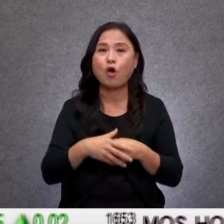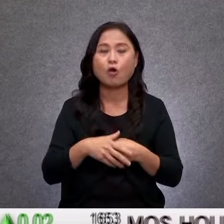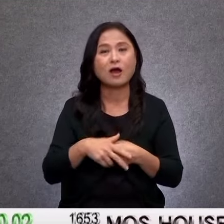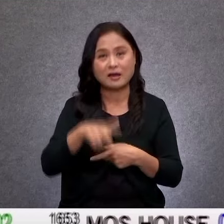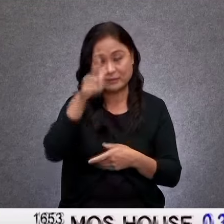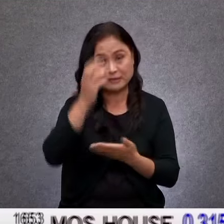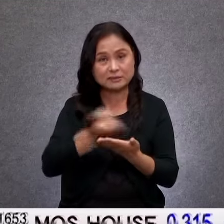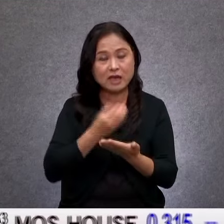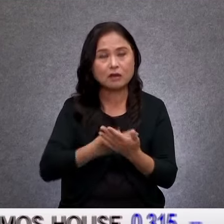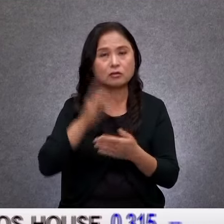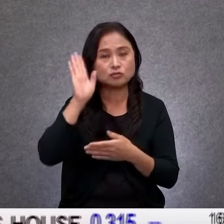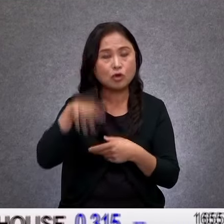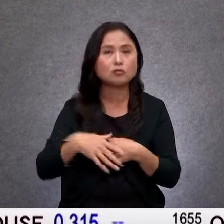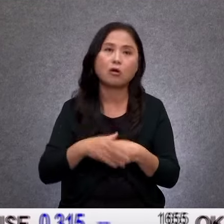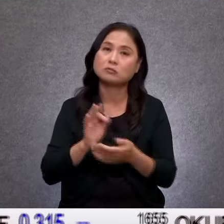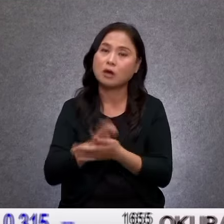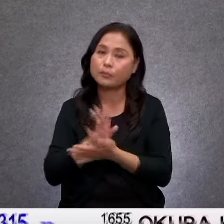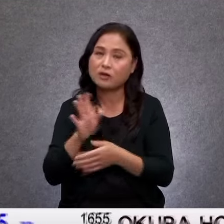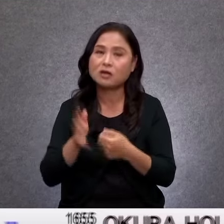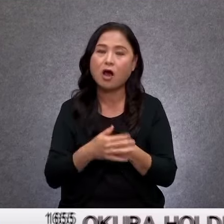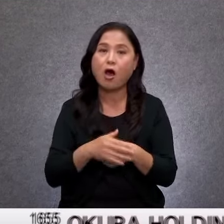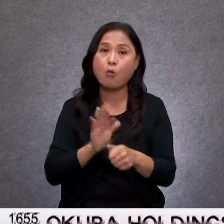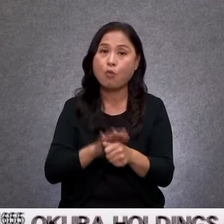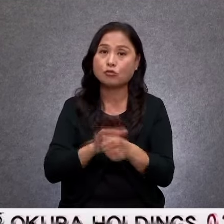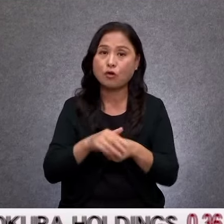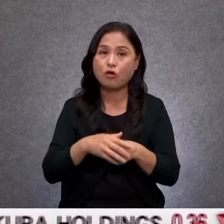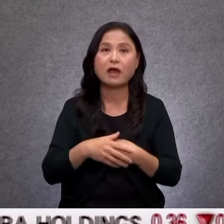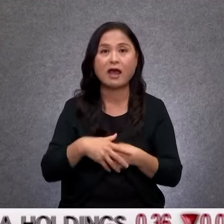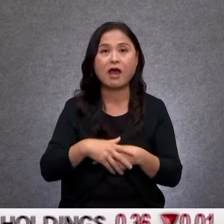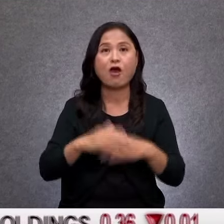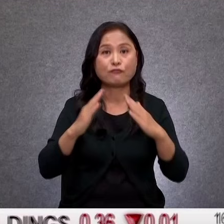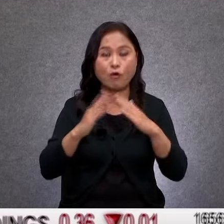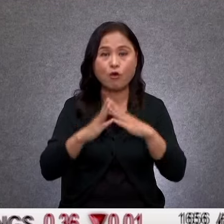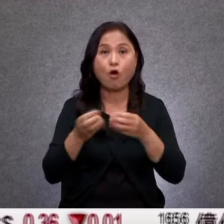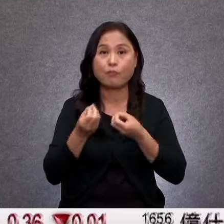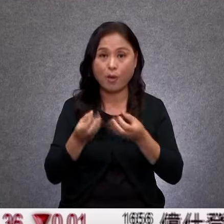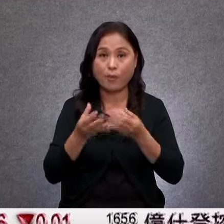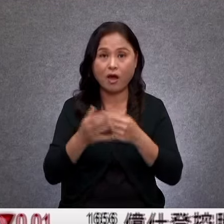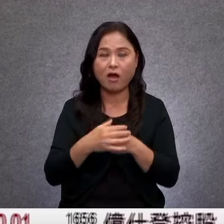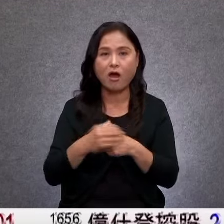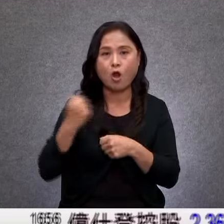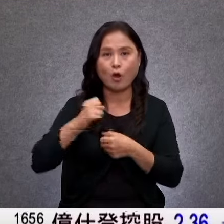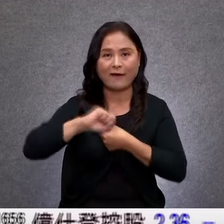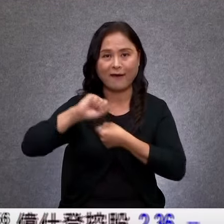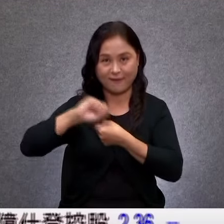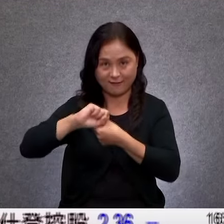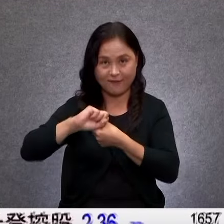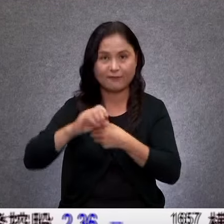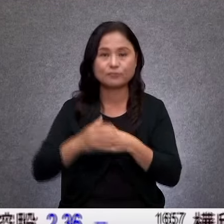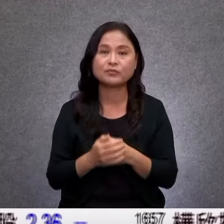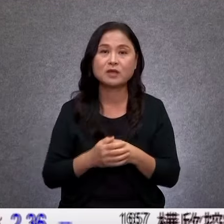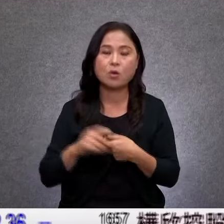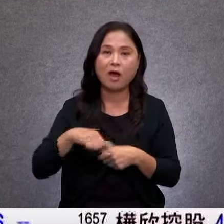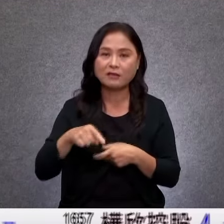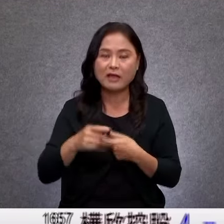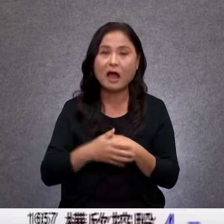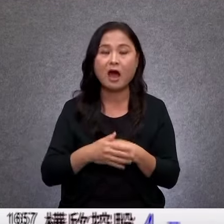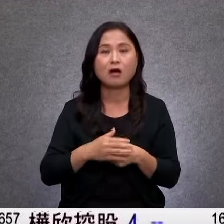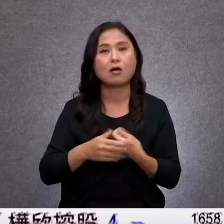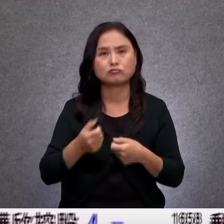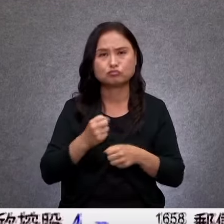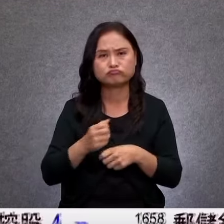區政府個房屋政策裡面咧，喺未來呢幾年咧，個資助房屋嘅供應咧。我哋都會盡力去